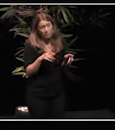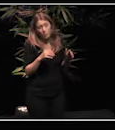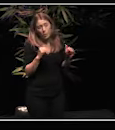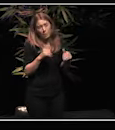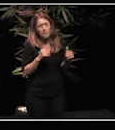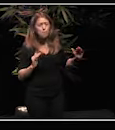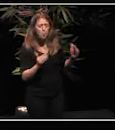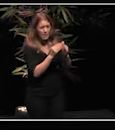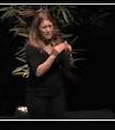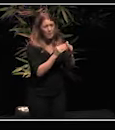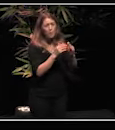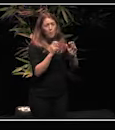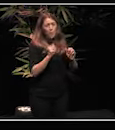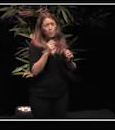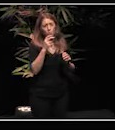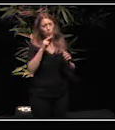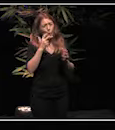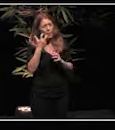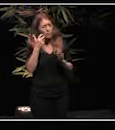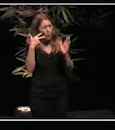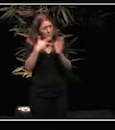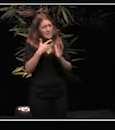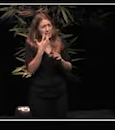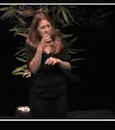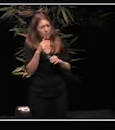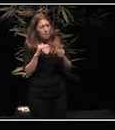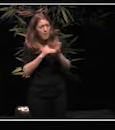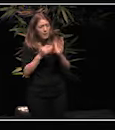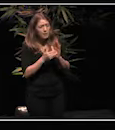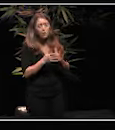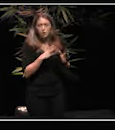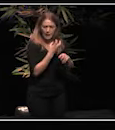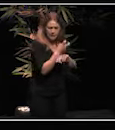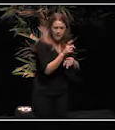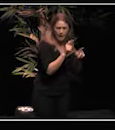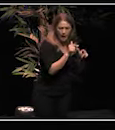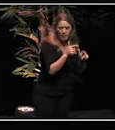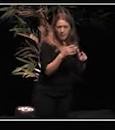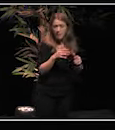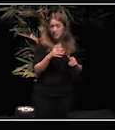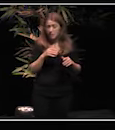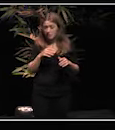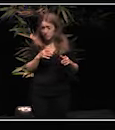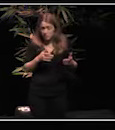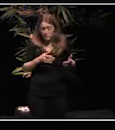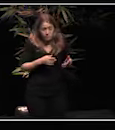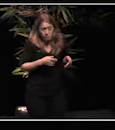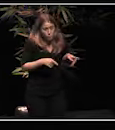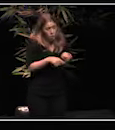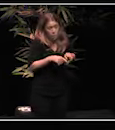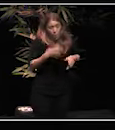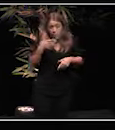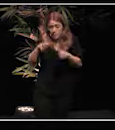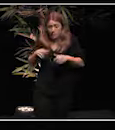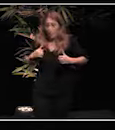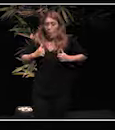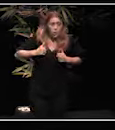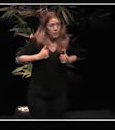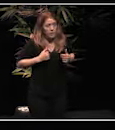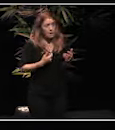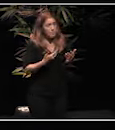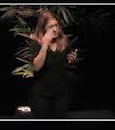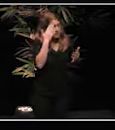3000 mètres, et que les risques, ils existent, mais ils n'existent pas, ils ne sont pas inhérents à l'ultra-trail, ils sont inhérents à, si vous allez randonner à cette altitude-là, et que vous êtes